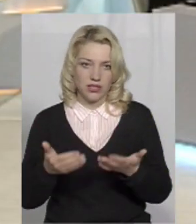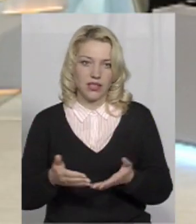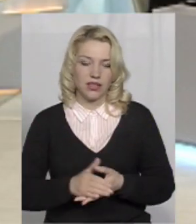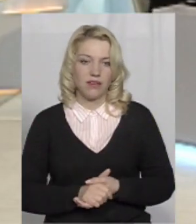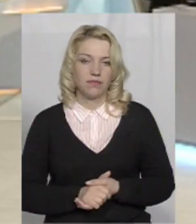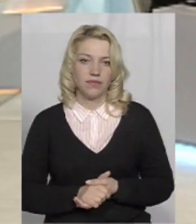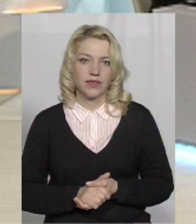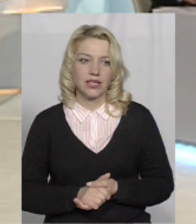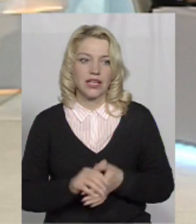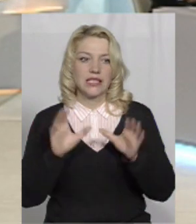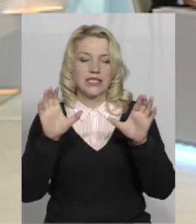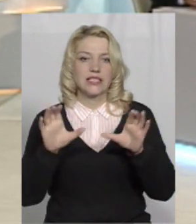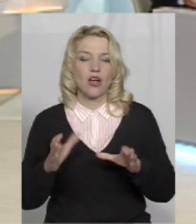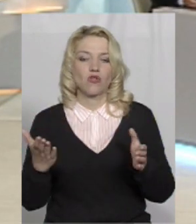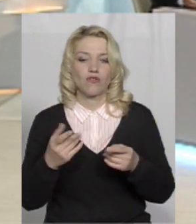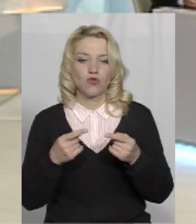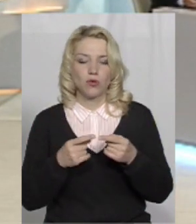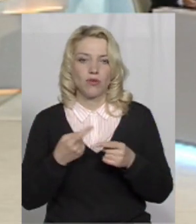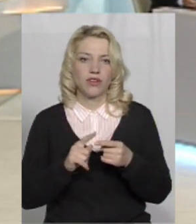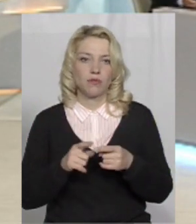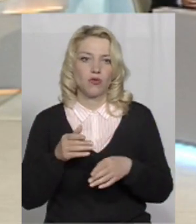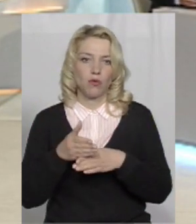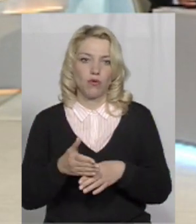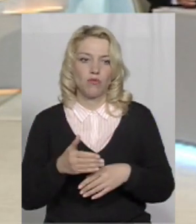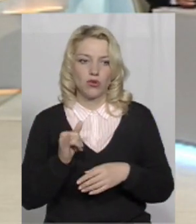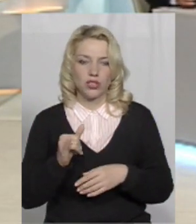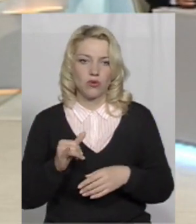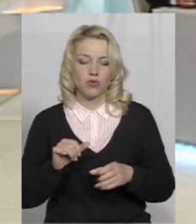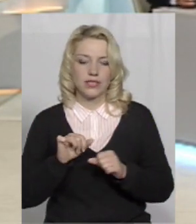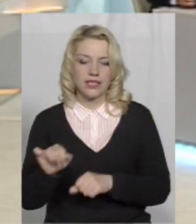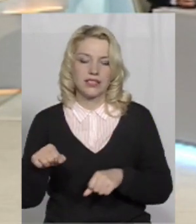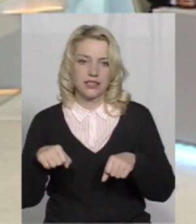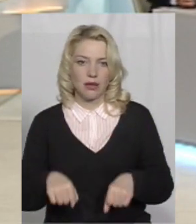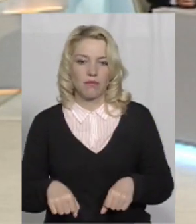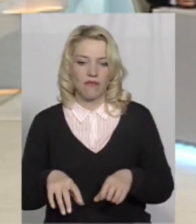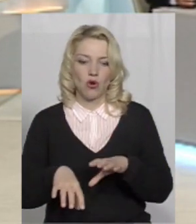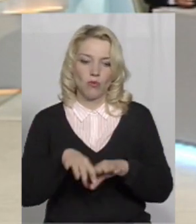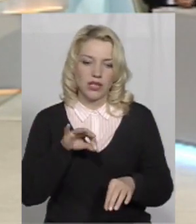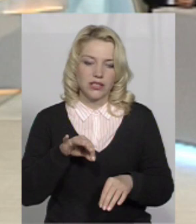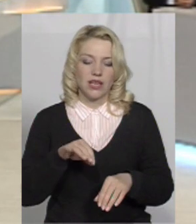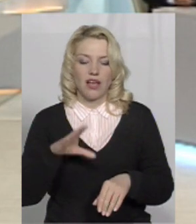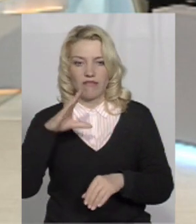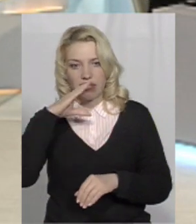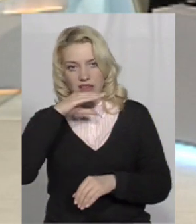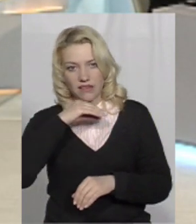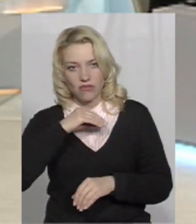Закон. В чому конкретно він допоможе в захисті прав, в обранні